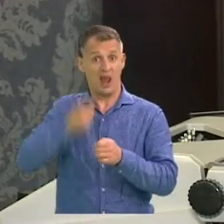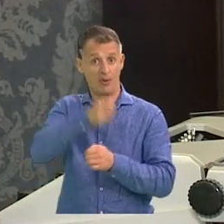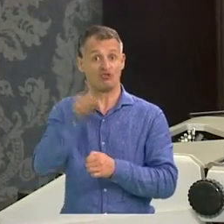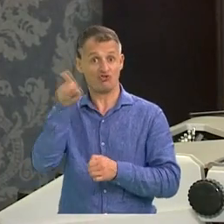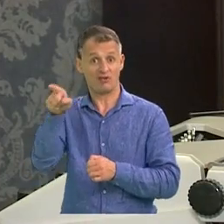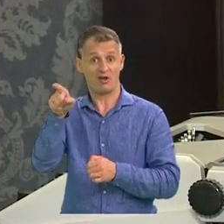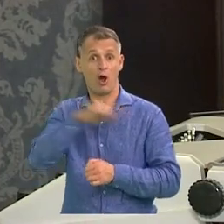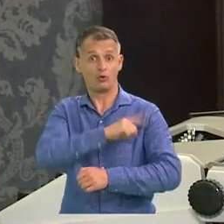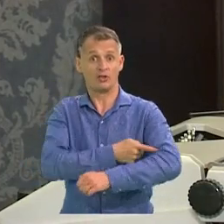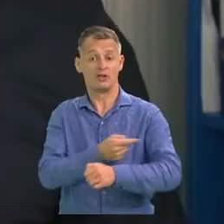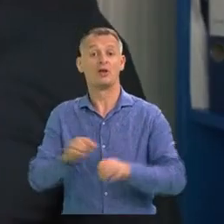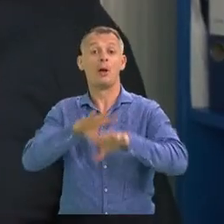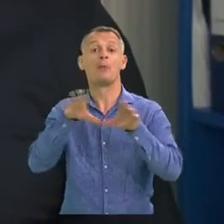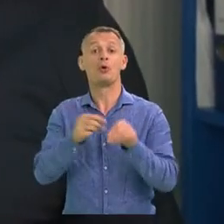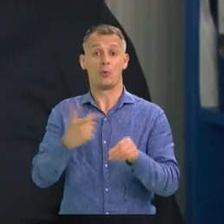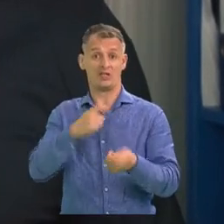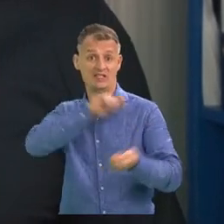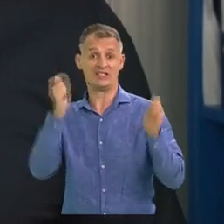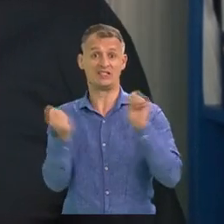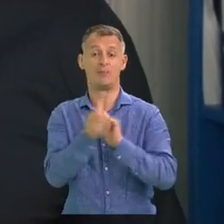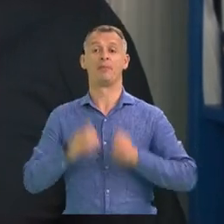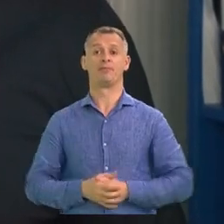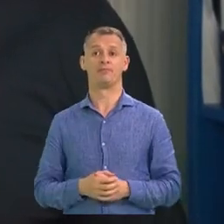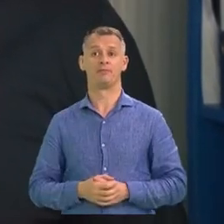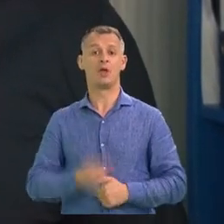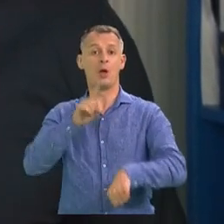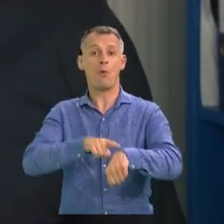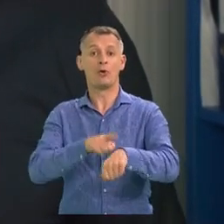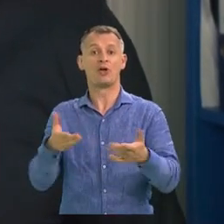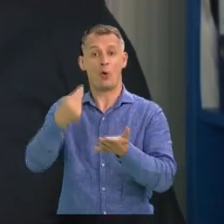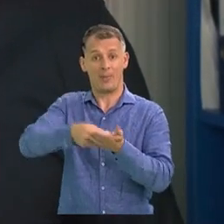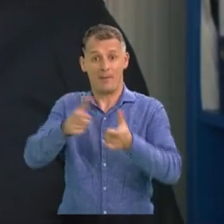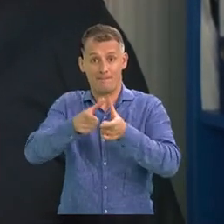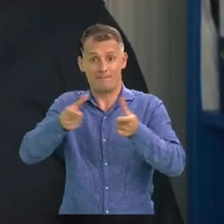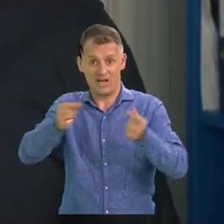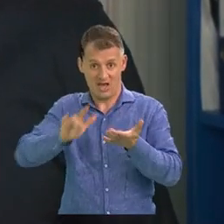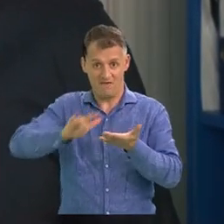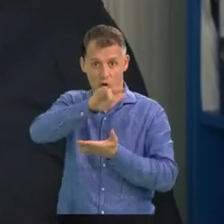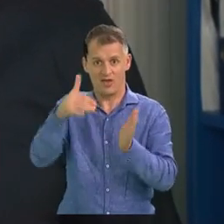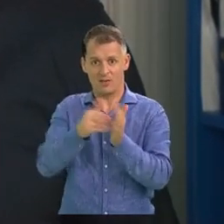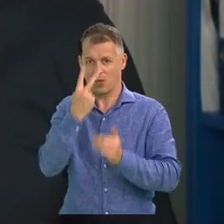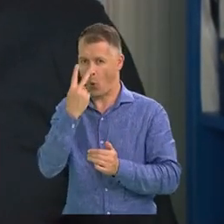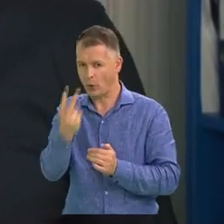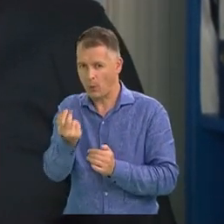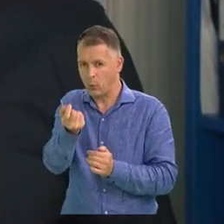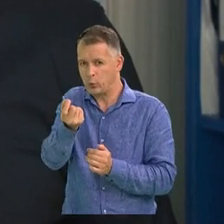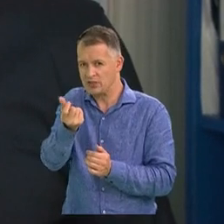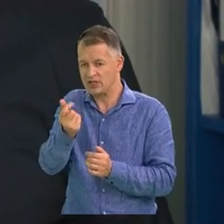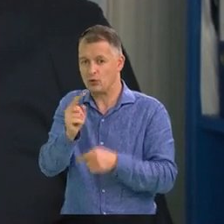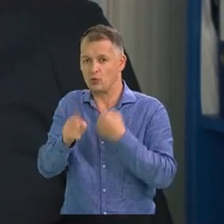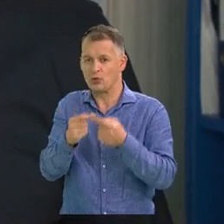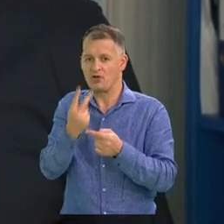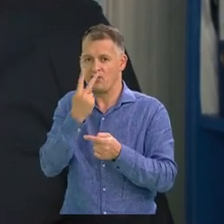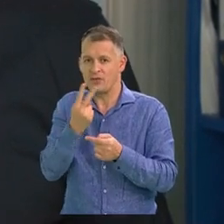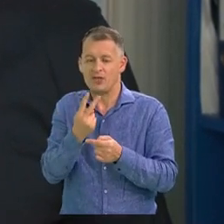Doar împreună putem schimba ceva. În momentul în care achiziționăm un bilet de avion, ar trebui să ne uităm un pic după ceea ce reprezintă o plasă